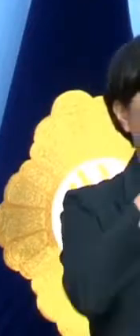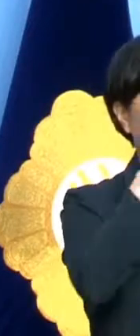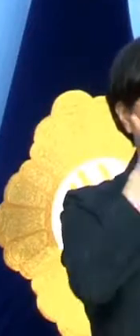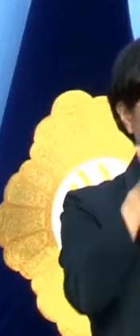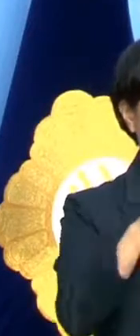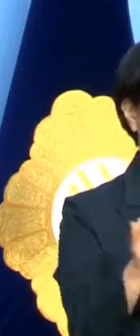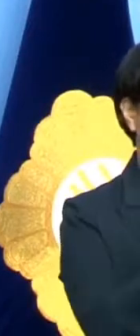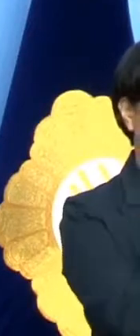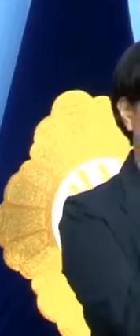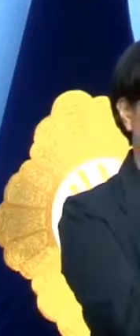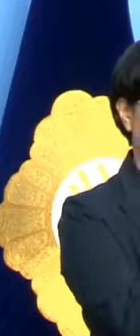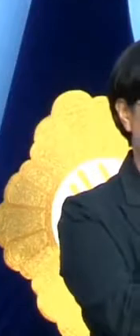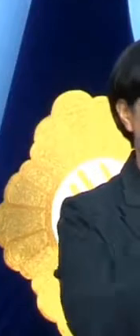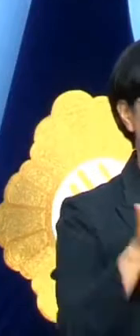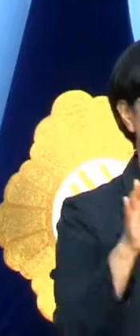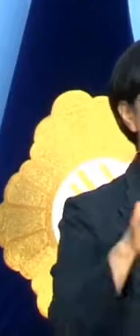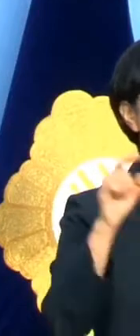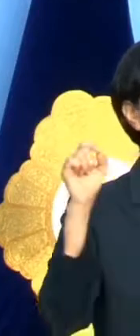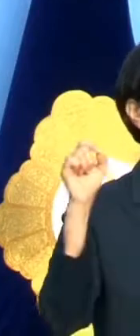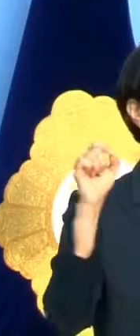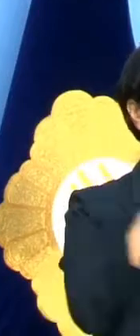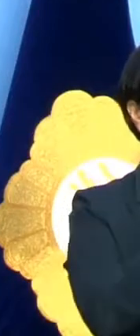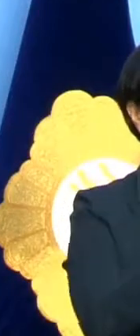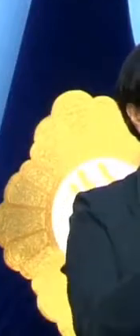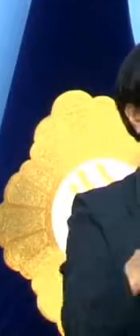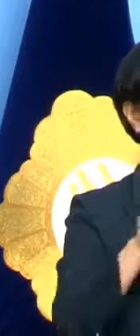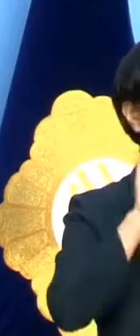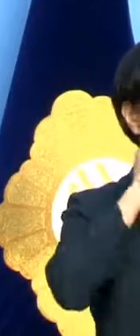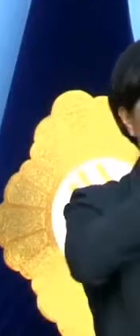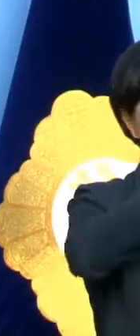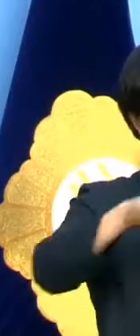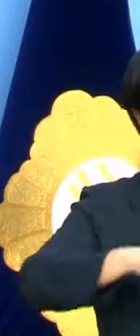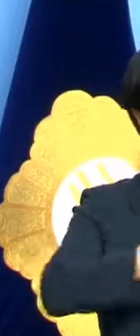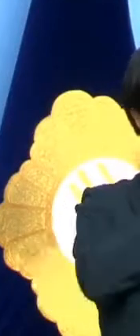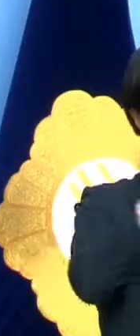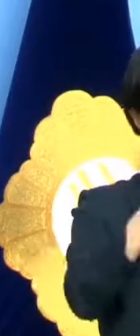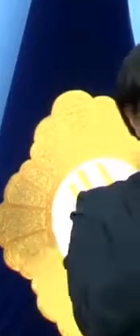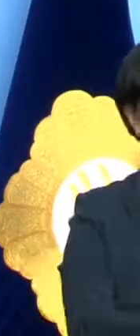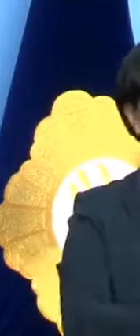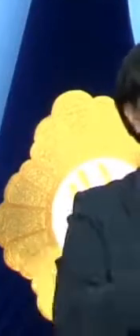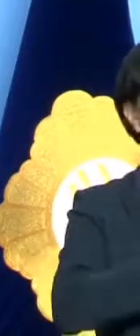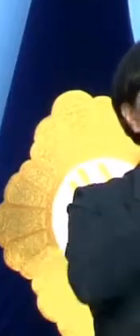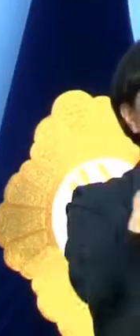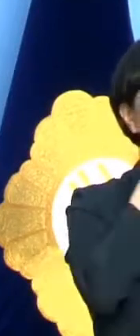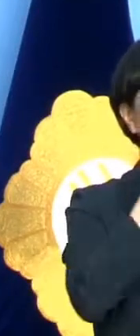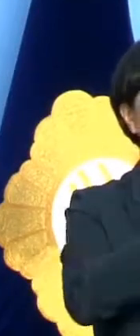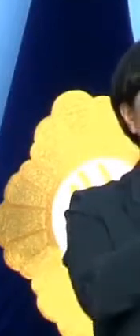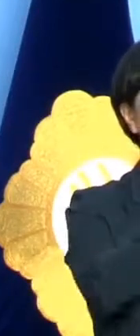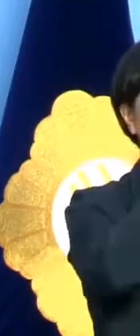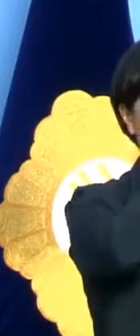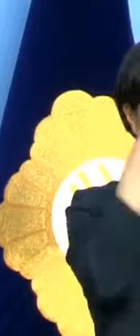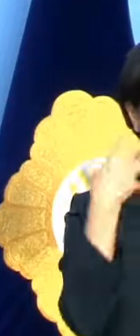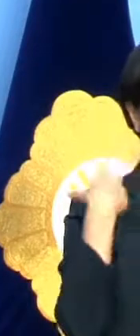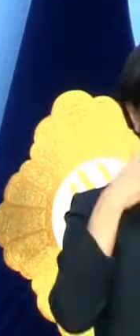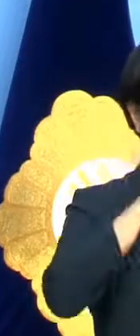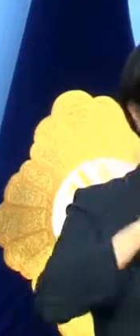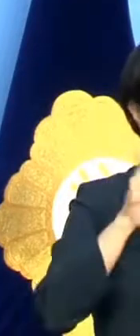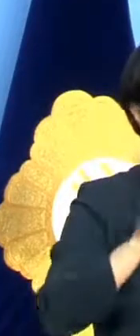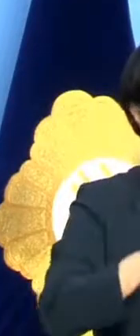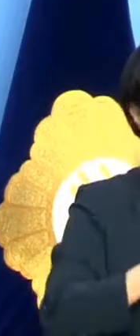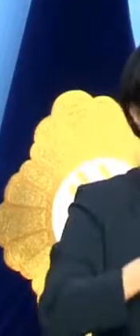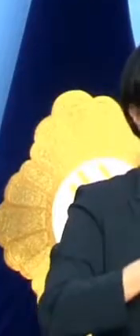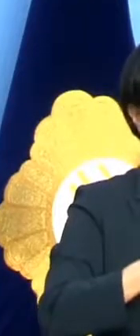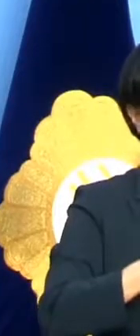통한 1시라도 빨리 지금의 이 어려운 상황을 극복의 나갈 수 있도록 중앙정부 차원의 시급한